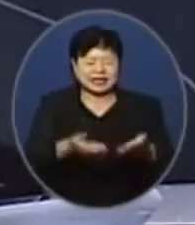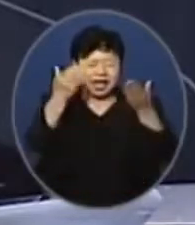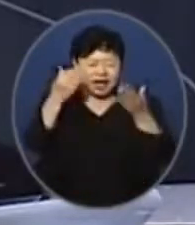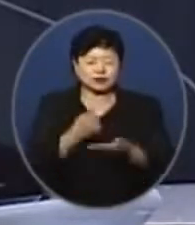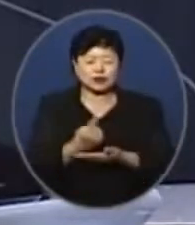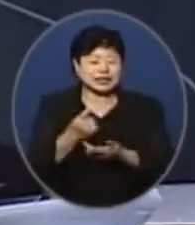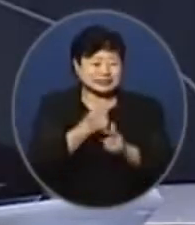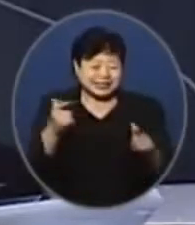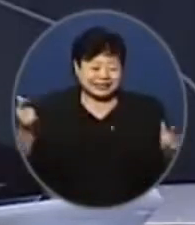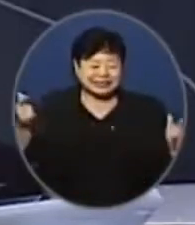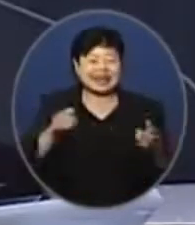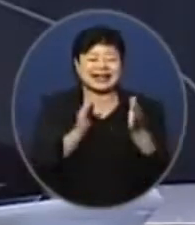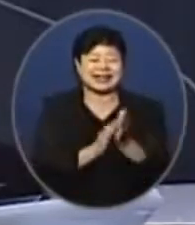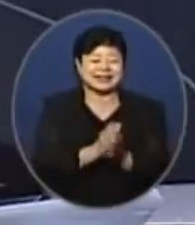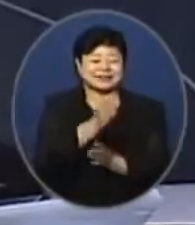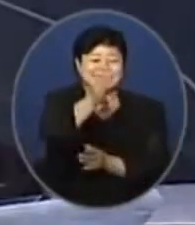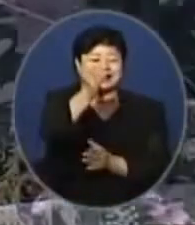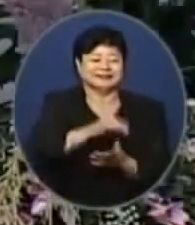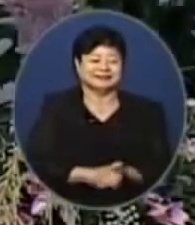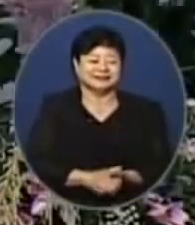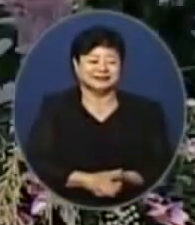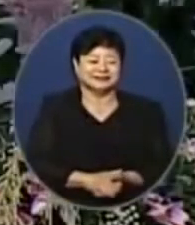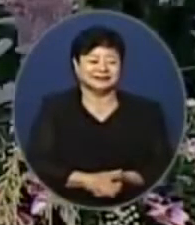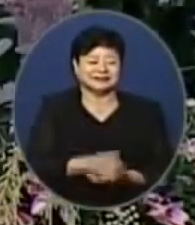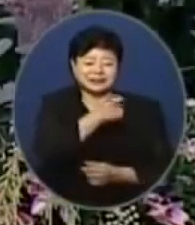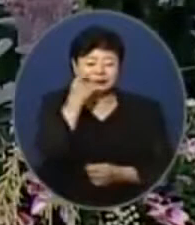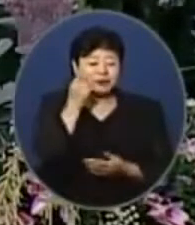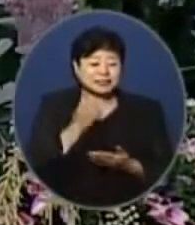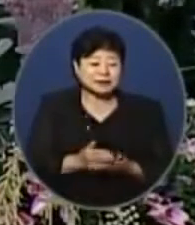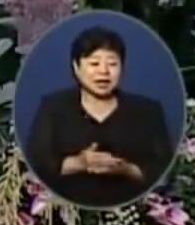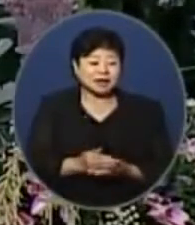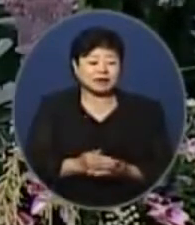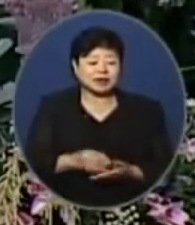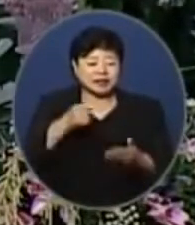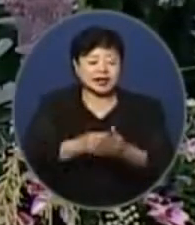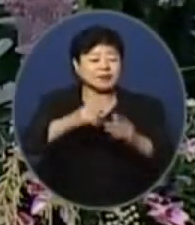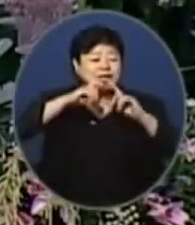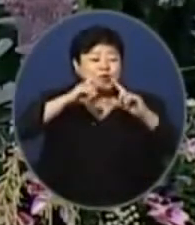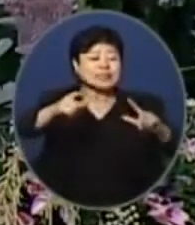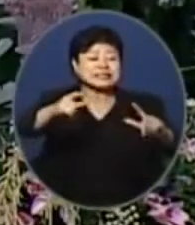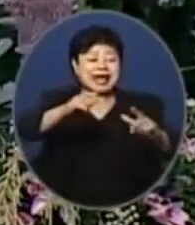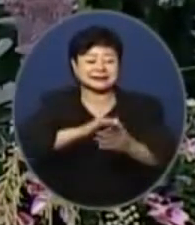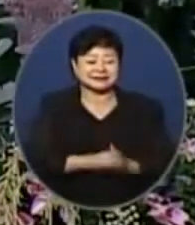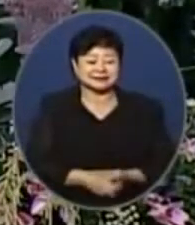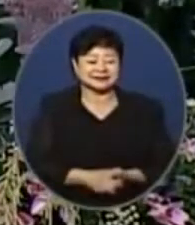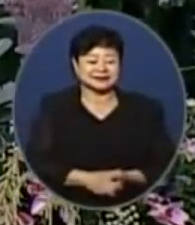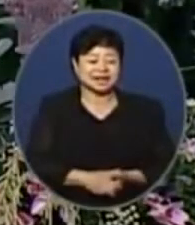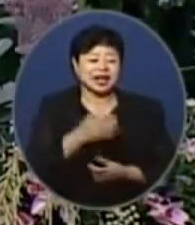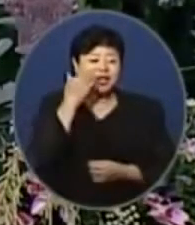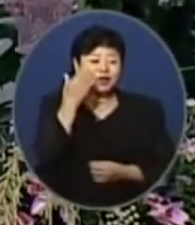것이라. 할렐루야. 나아가서 침묵하지 말고 담대히 외치라고 말씀하십니다.